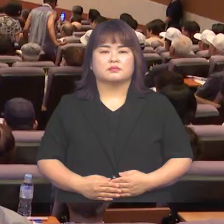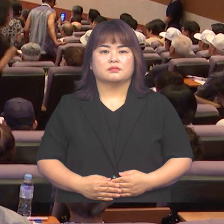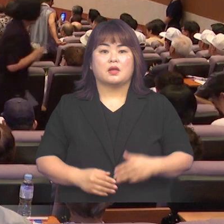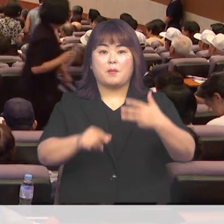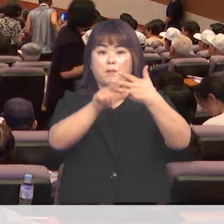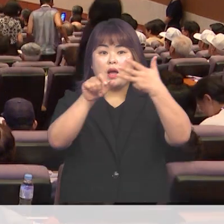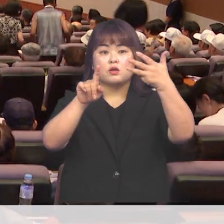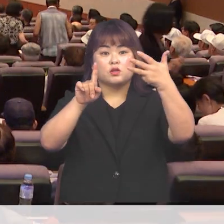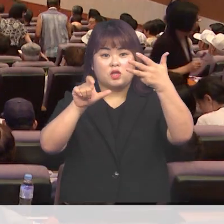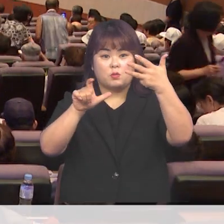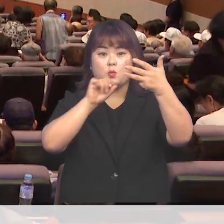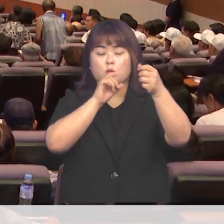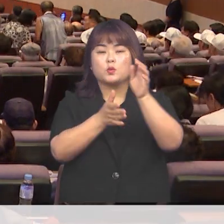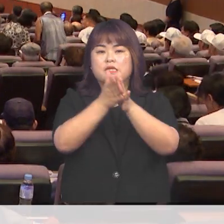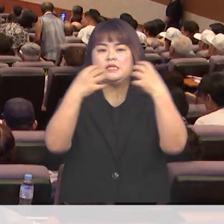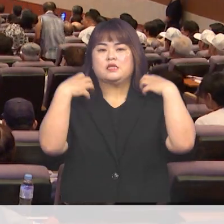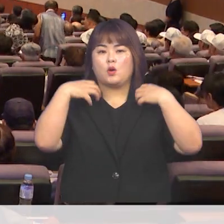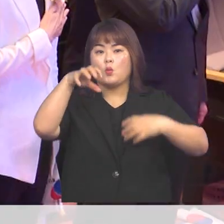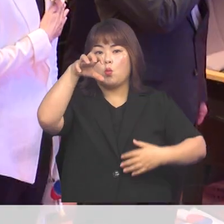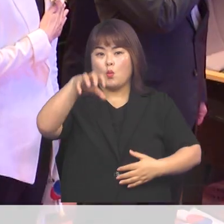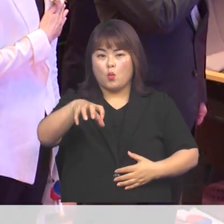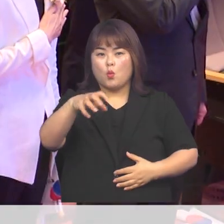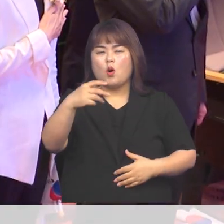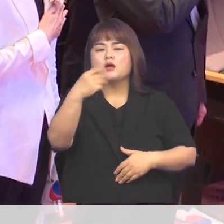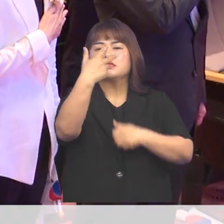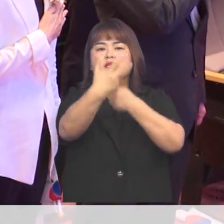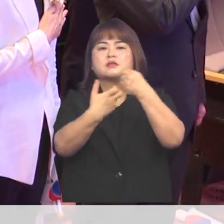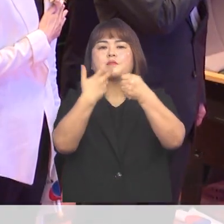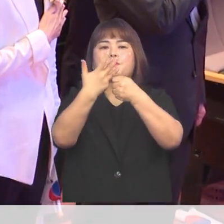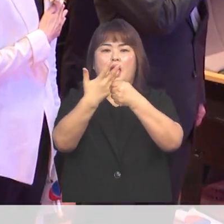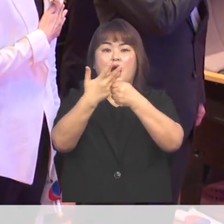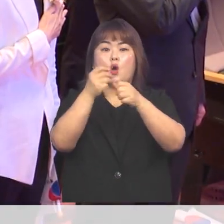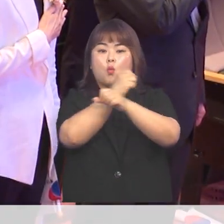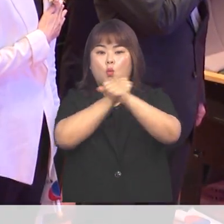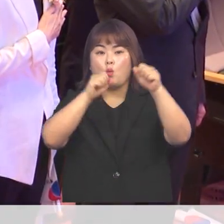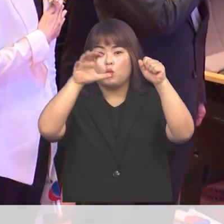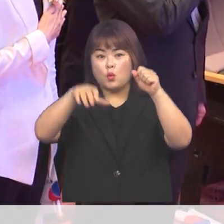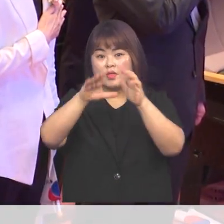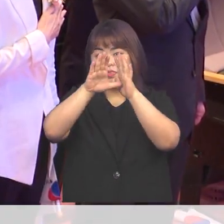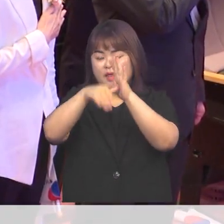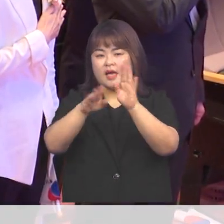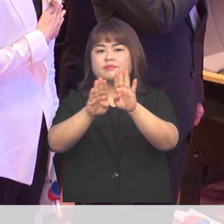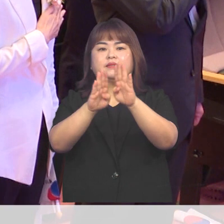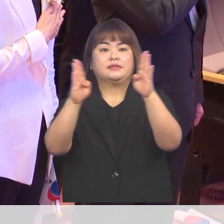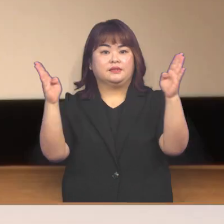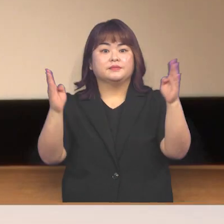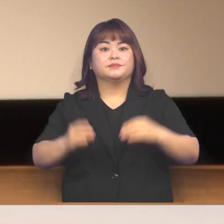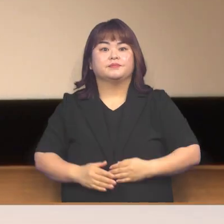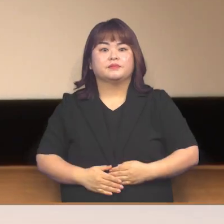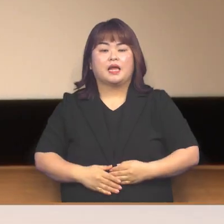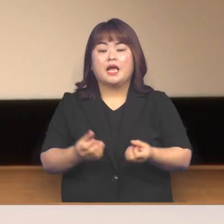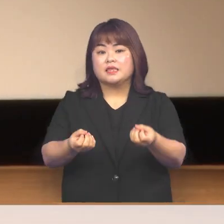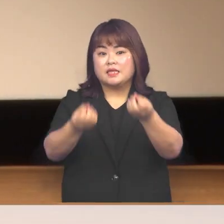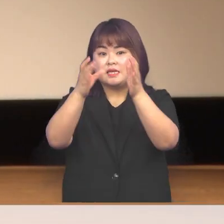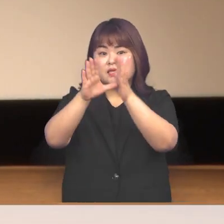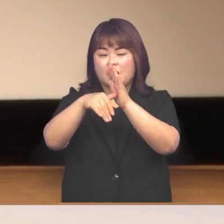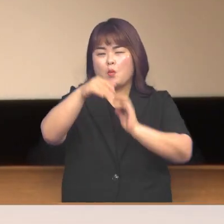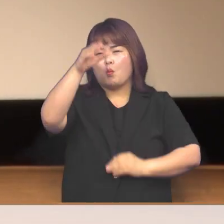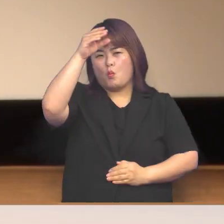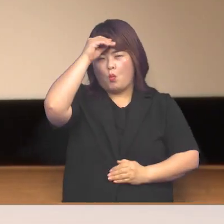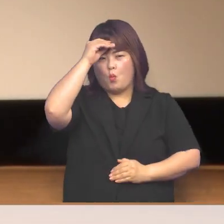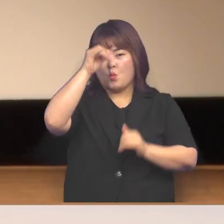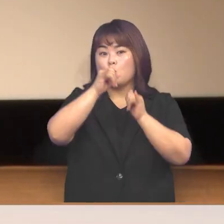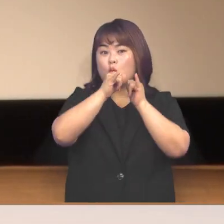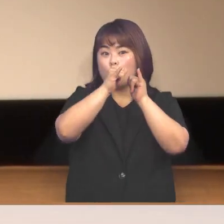15일 용인시청 에이스홀에서 제78주년 광복절 경축식이 열렸습니다. 식은 모범